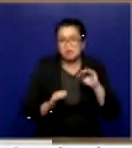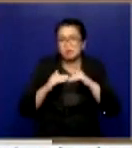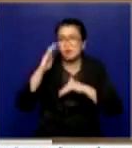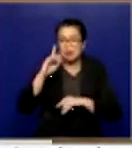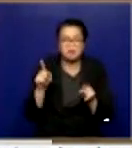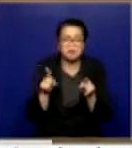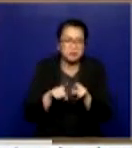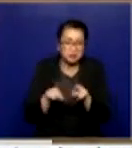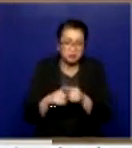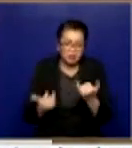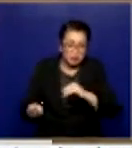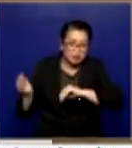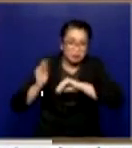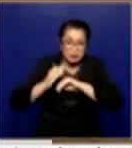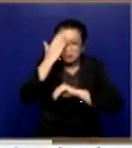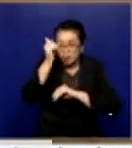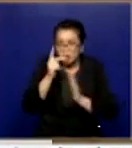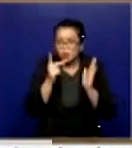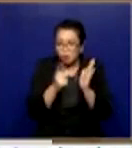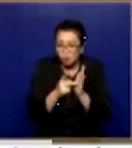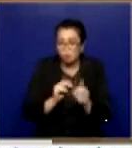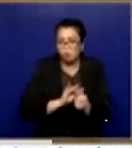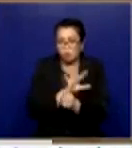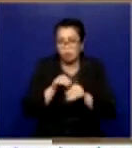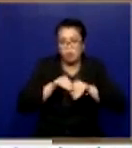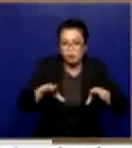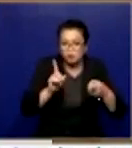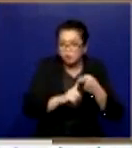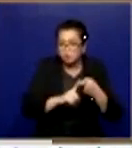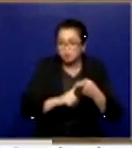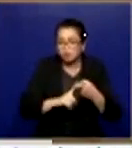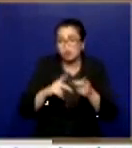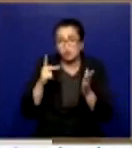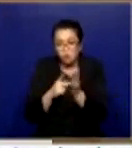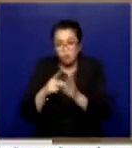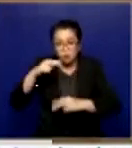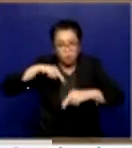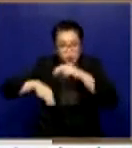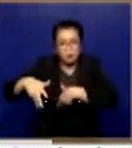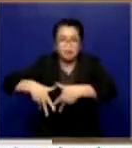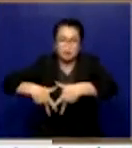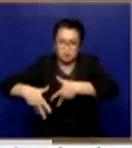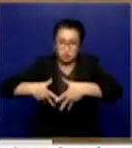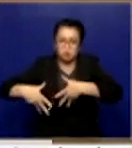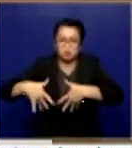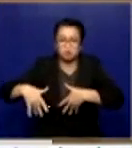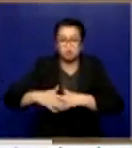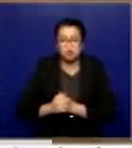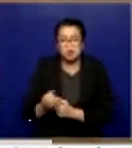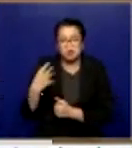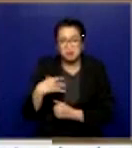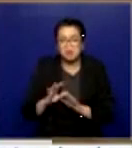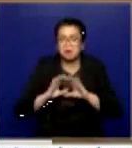วันนี้มันเพิ่มขึ้นว่าอะไรเพราะการกู้เล่นโควิชกูกูดูแลประชาชนไทยเขายก